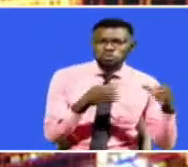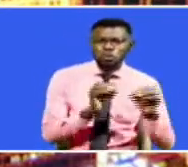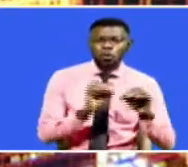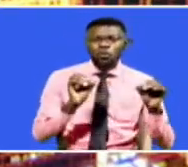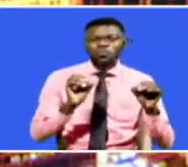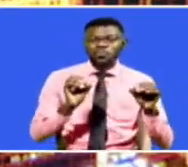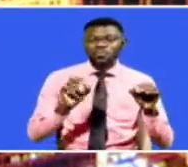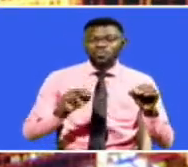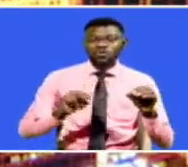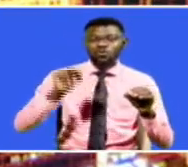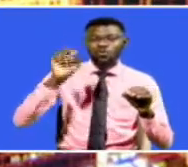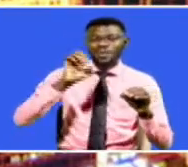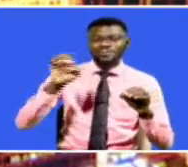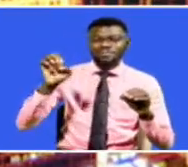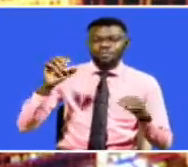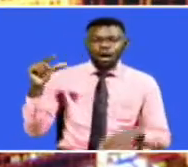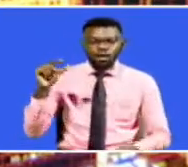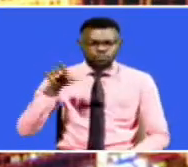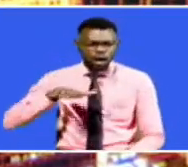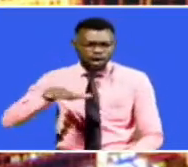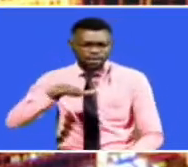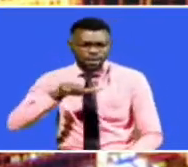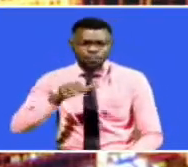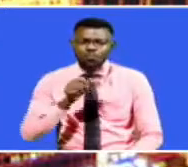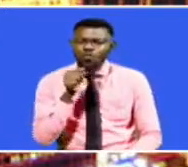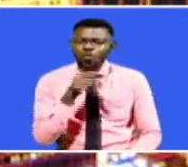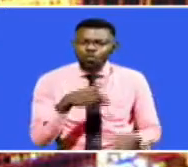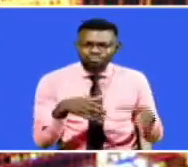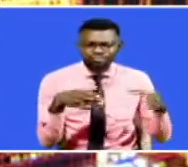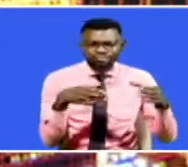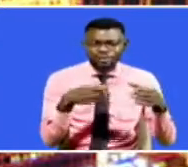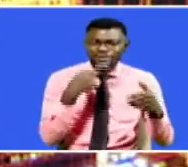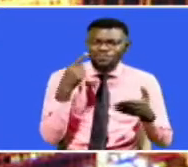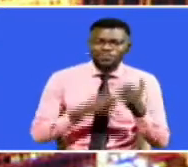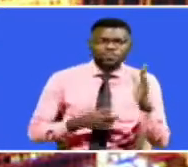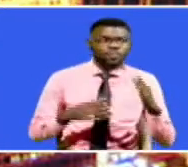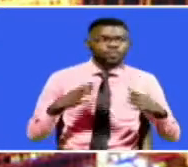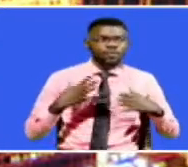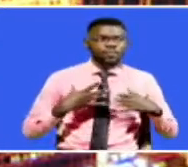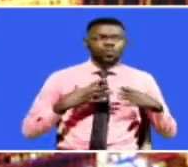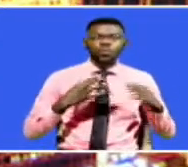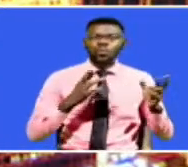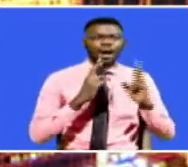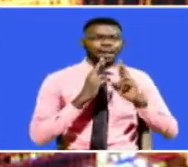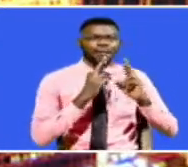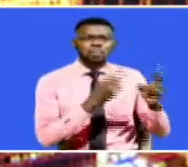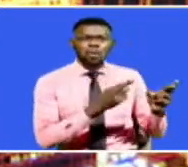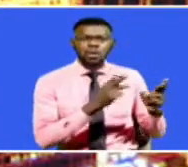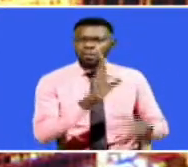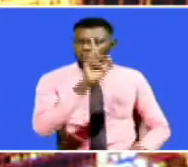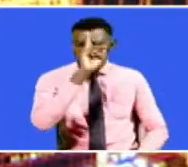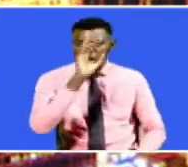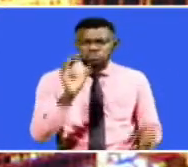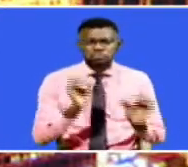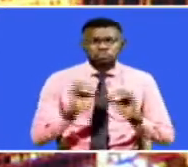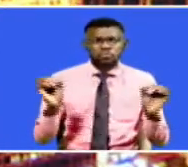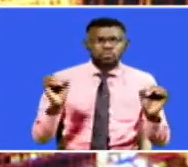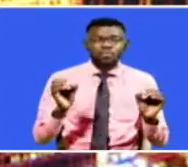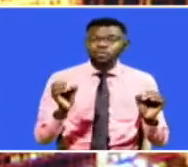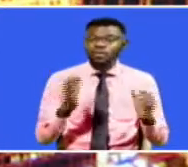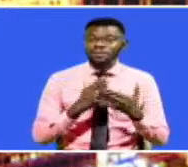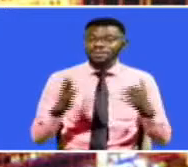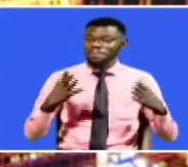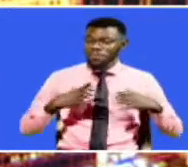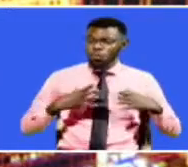sehemu ya Garissa. Kwa mujibu wa wazee mjini humo, ni vigumu kutoa ripoti kwa kuwa vijana wasio na hatia wanawindwa